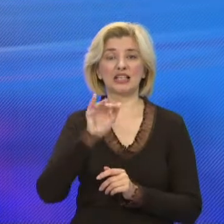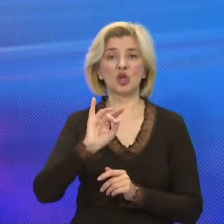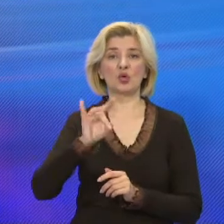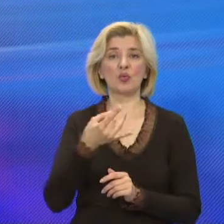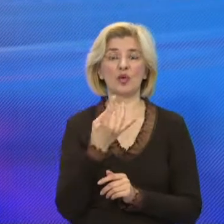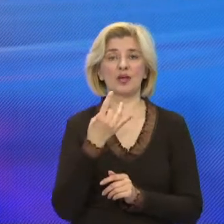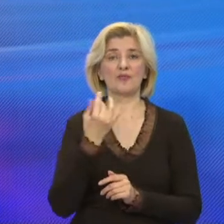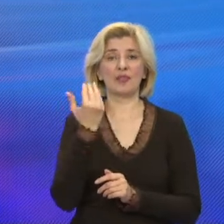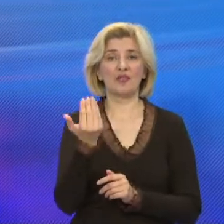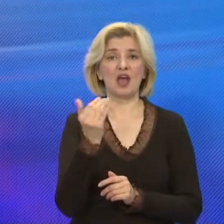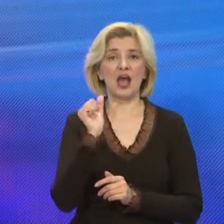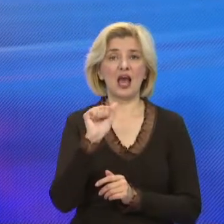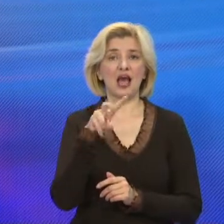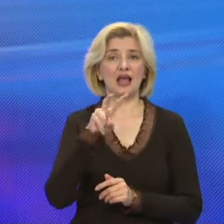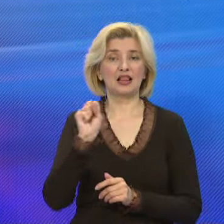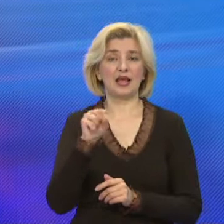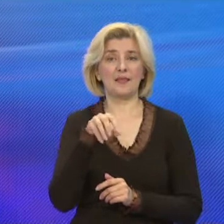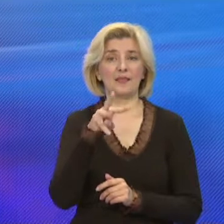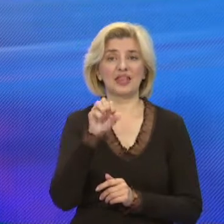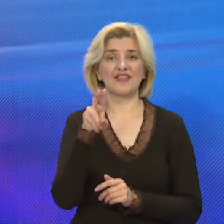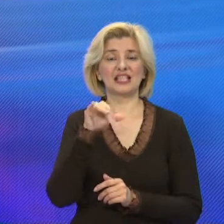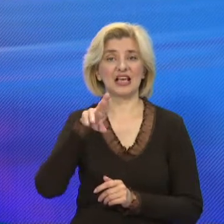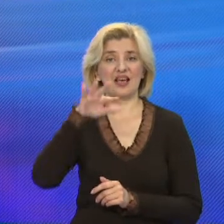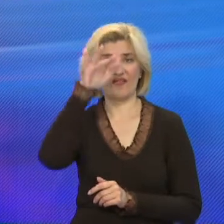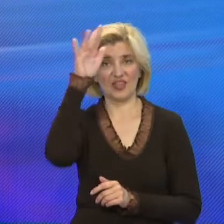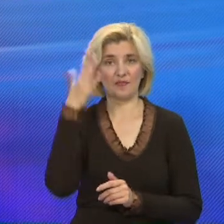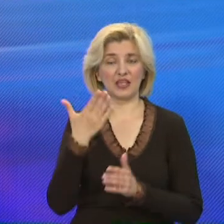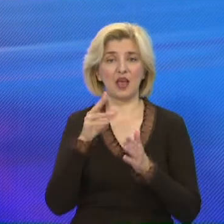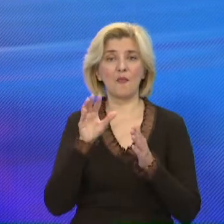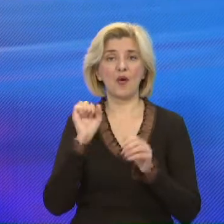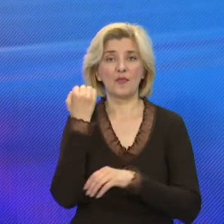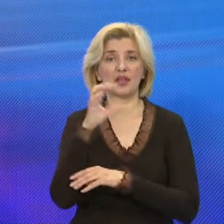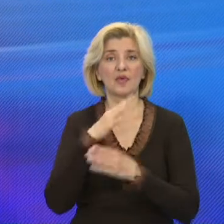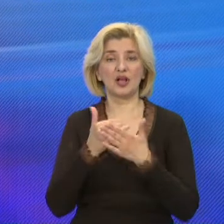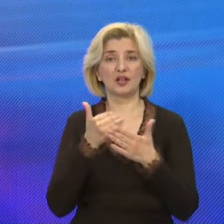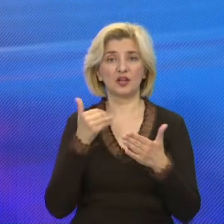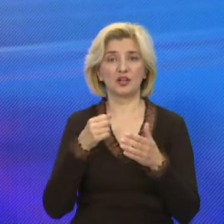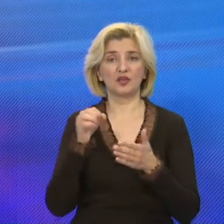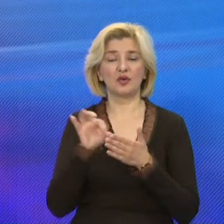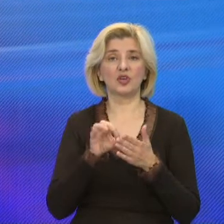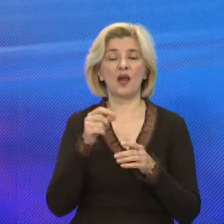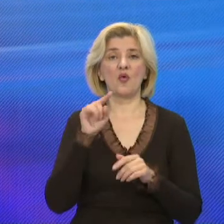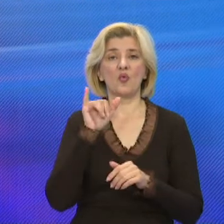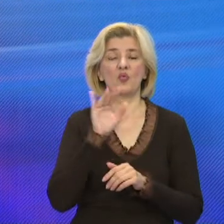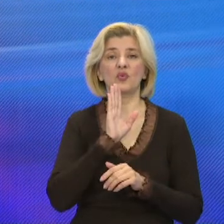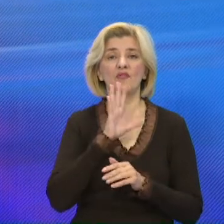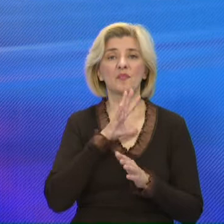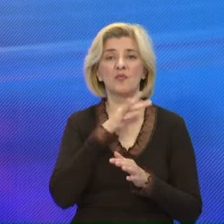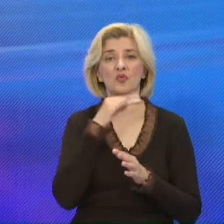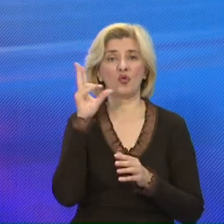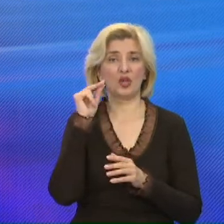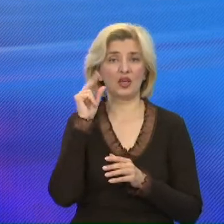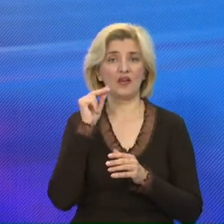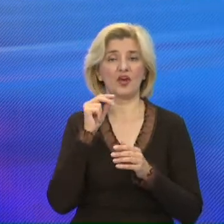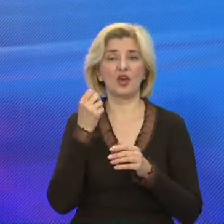Али Медведской из Витебска. Кстати, эта победа стала досрочной. У победительницы было так много игровых кодов, что уже после 6-й цифры